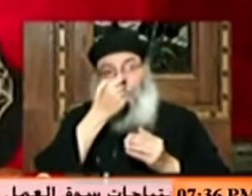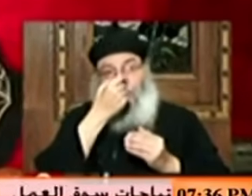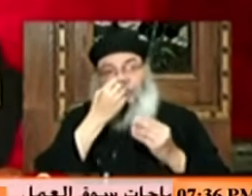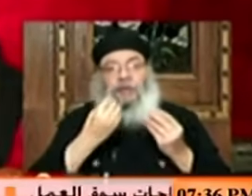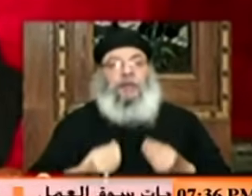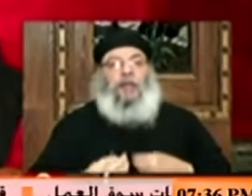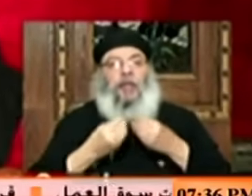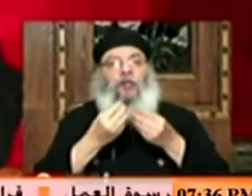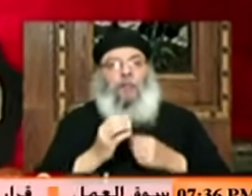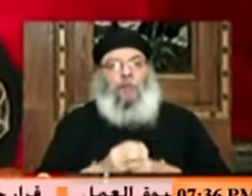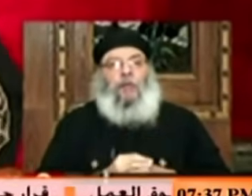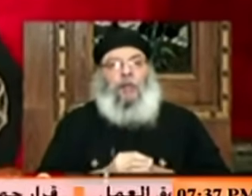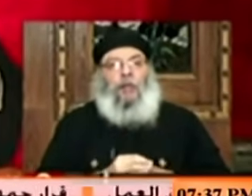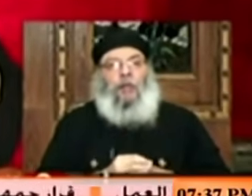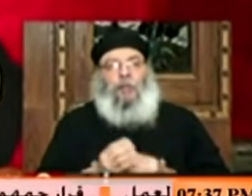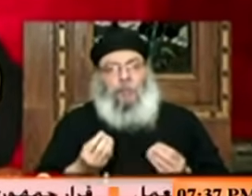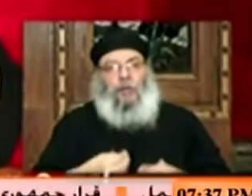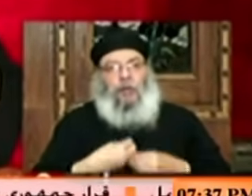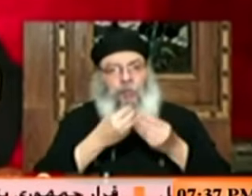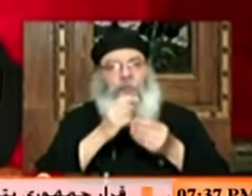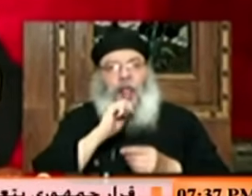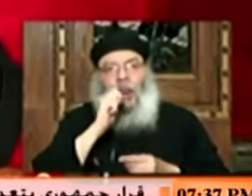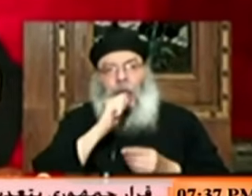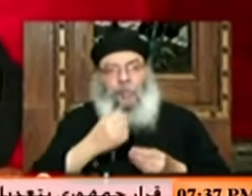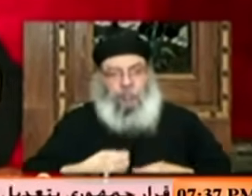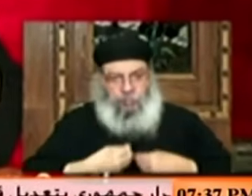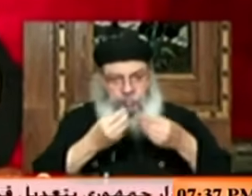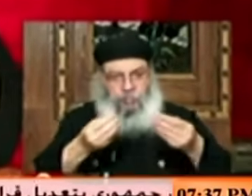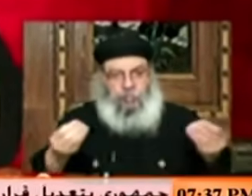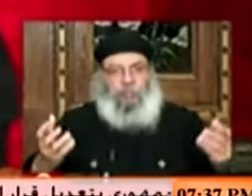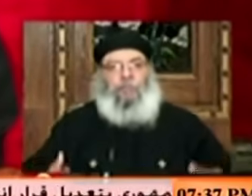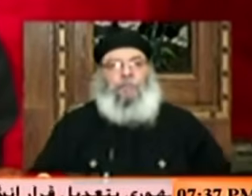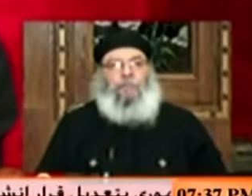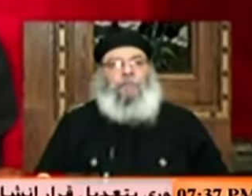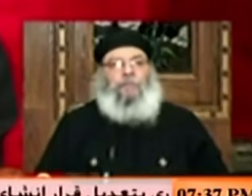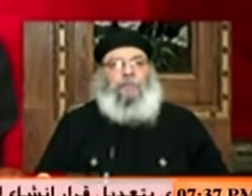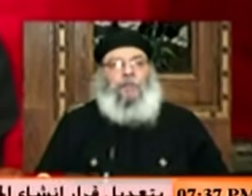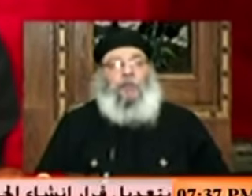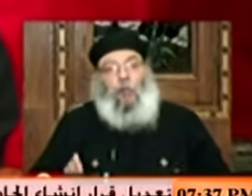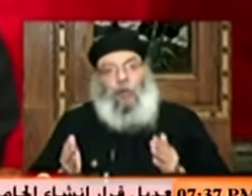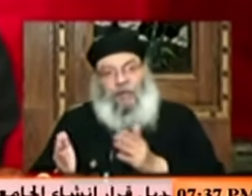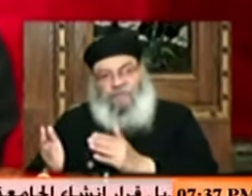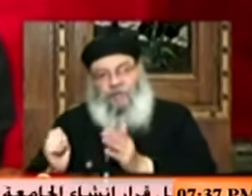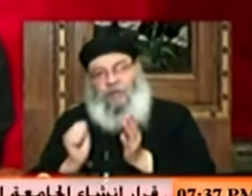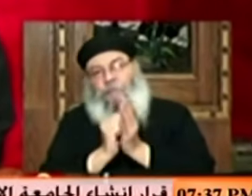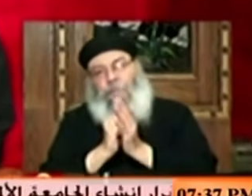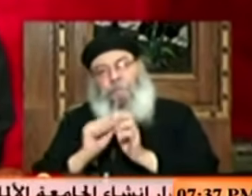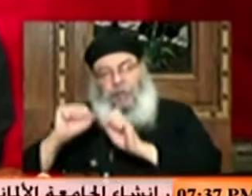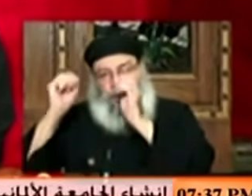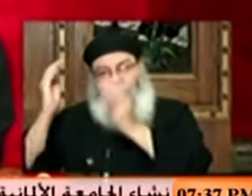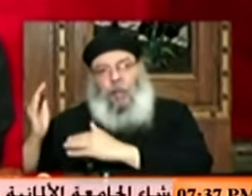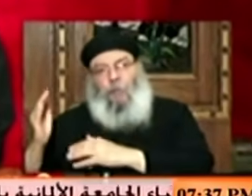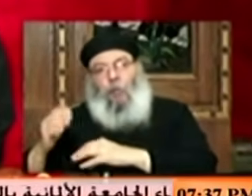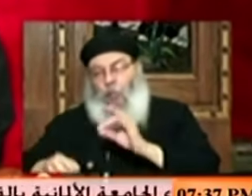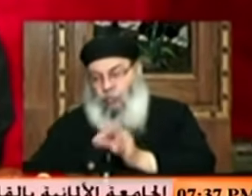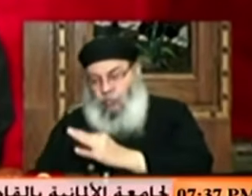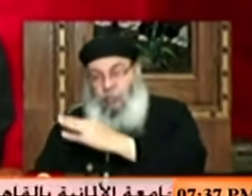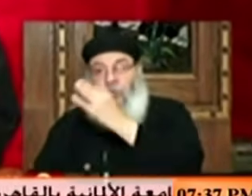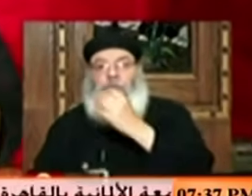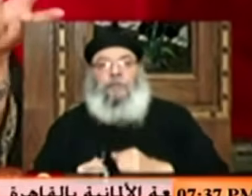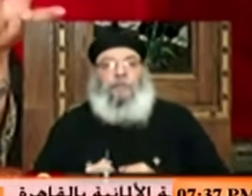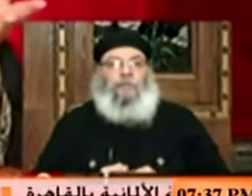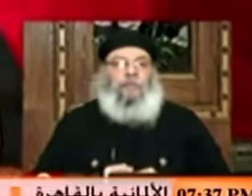يقدم لهم عطايا من اللحم وكان جنبه خياط والخياط ده